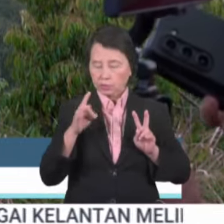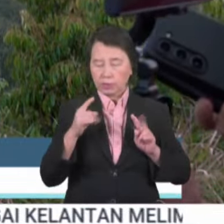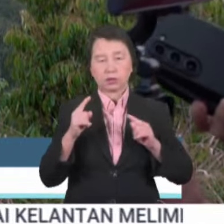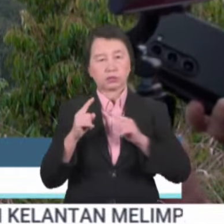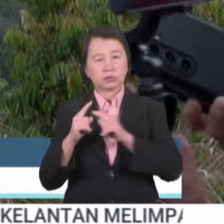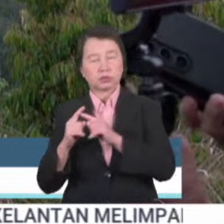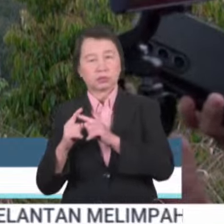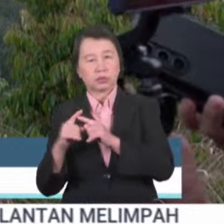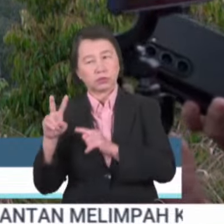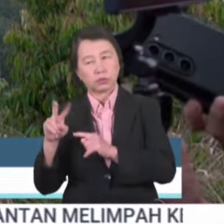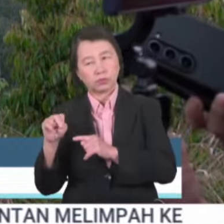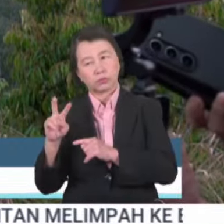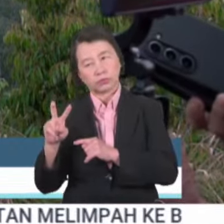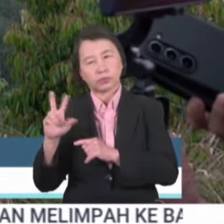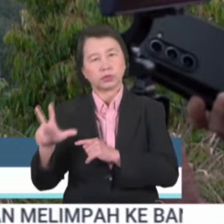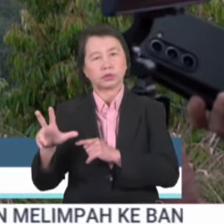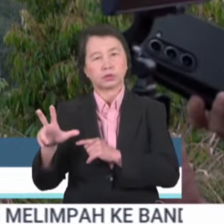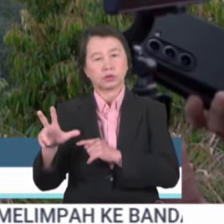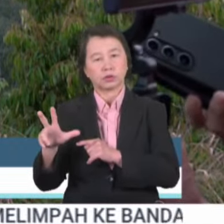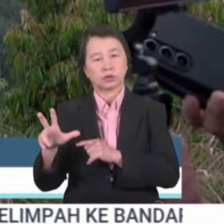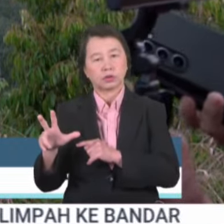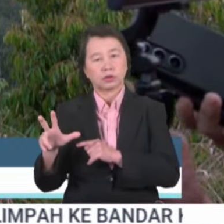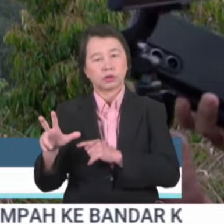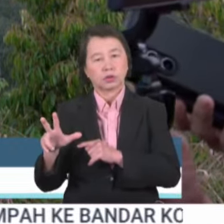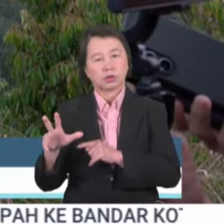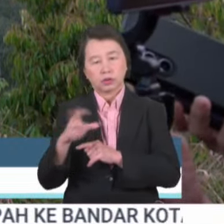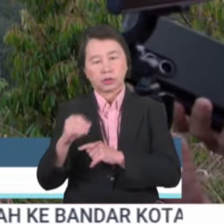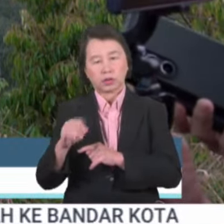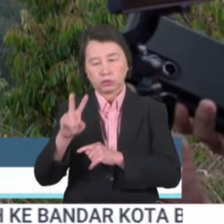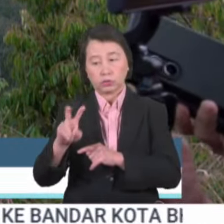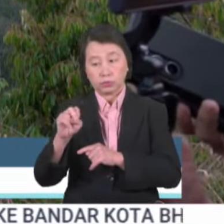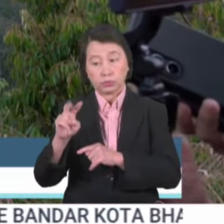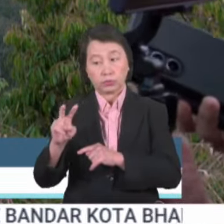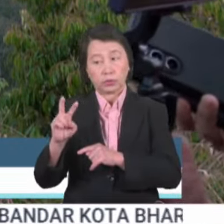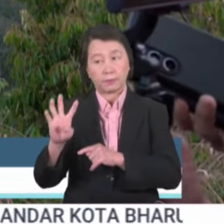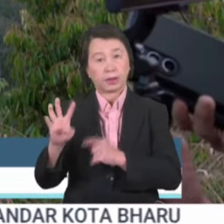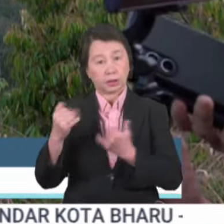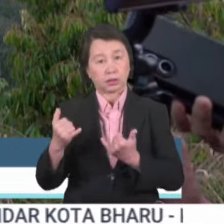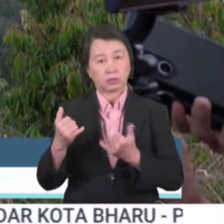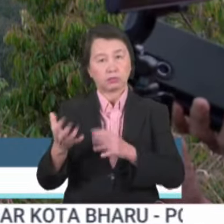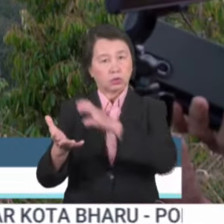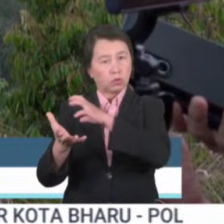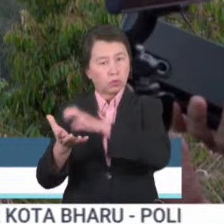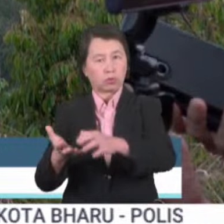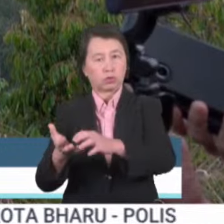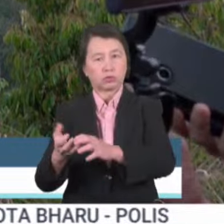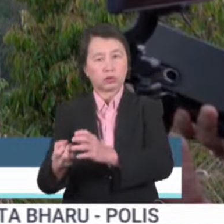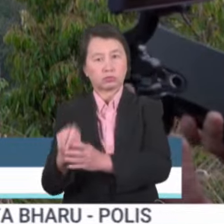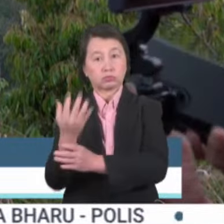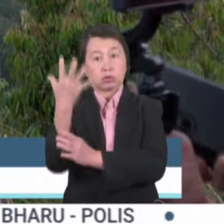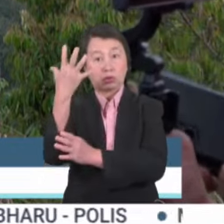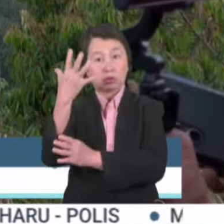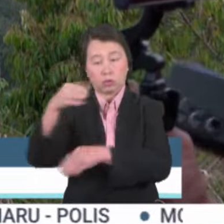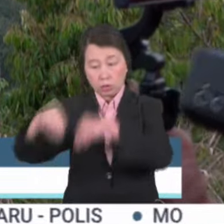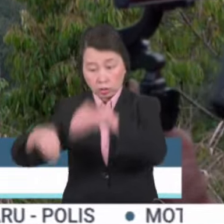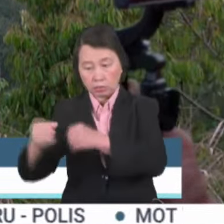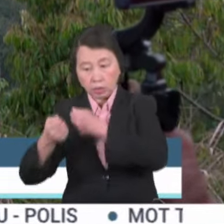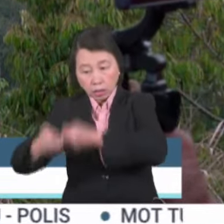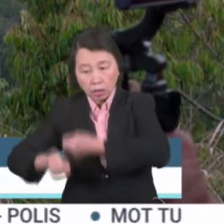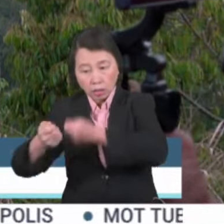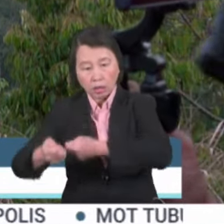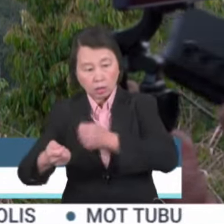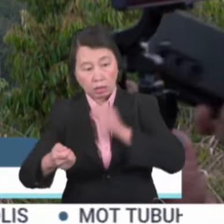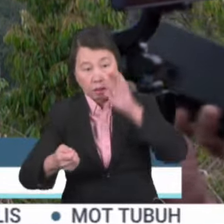sehingga 2023 dan 2024 ini kerosakan yang disebabkan oleh hidupan liar